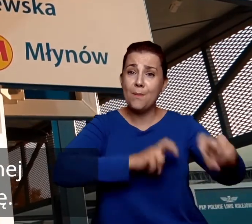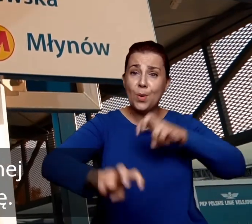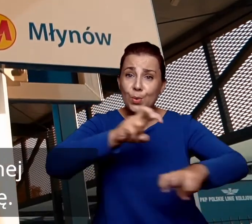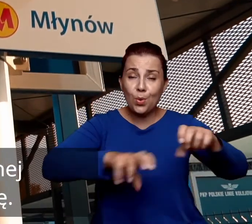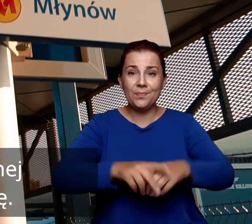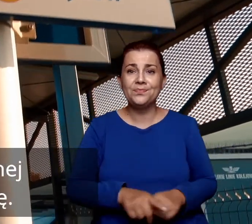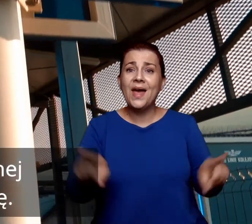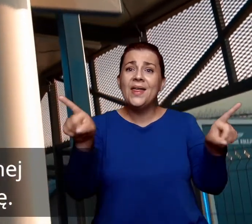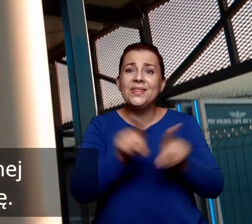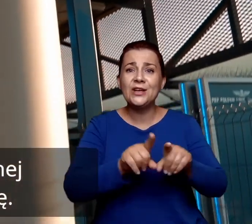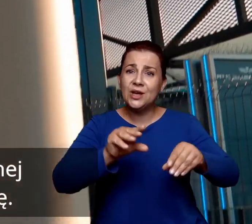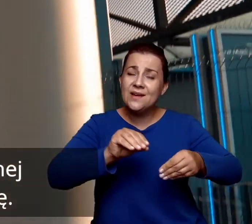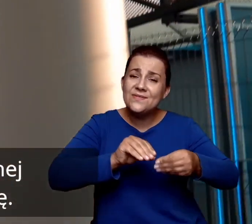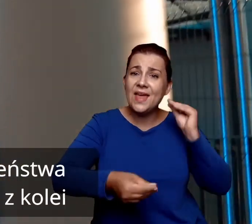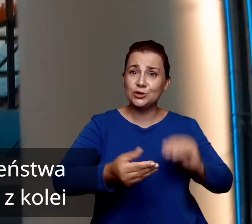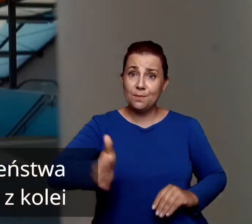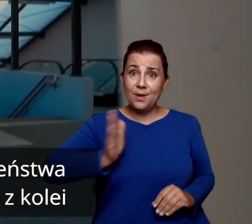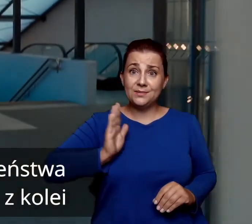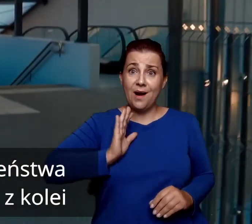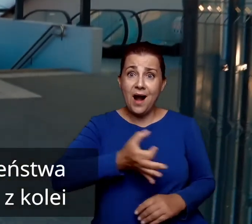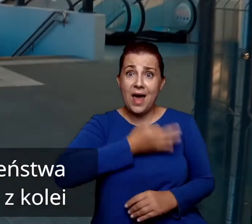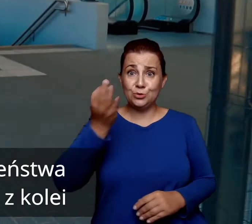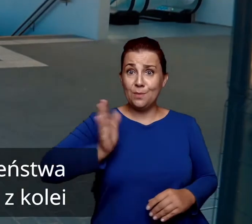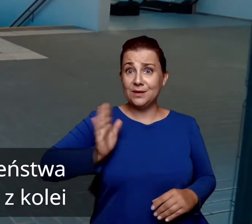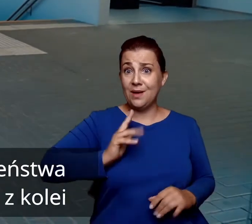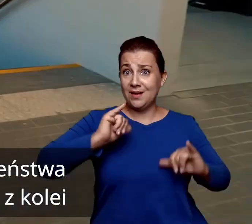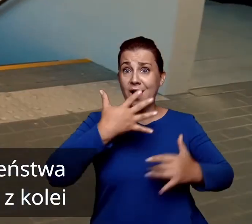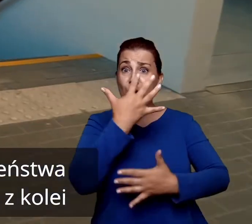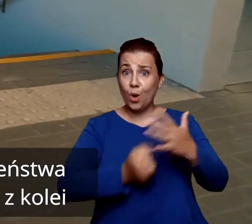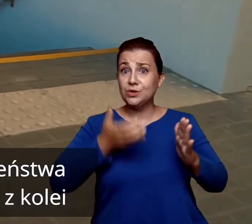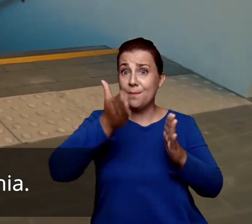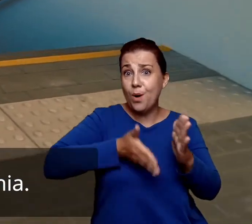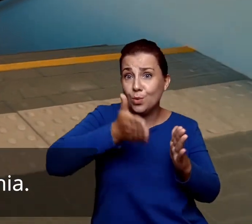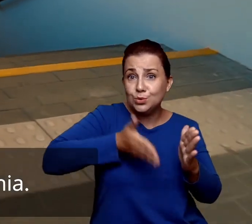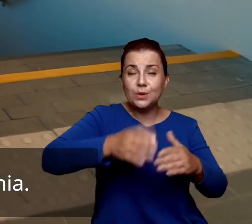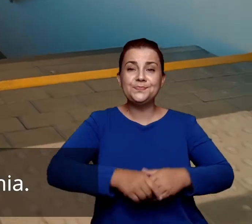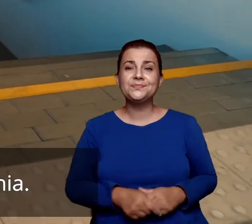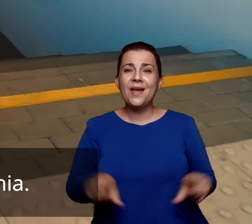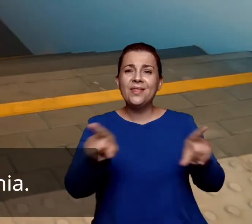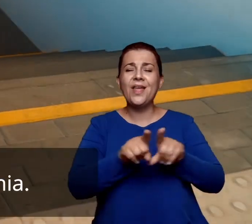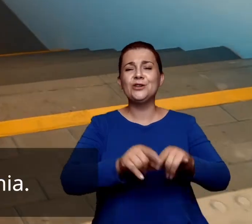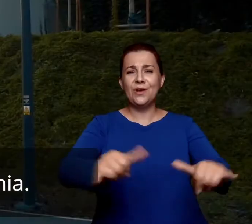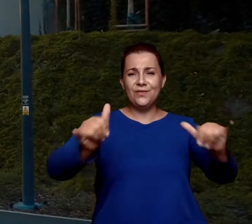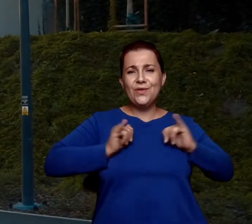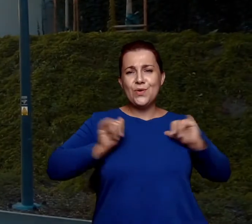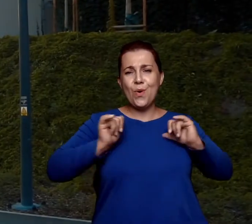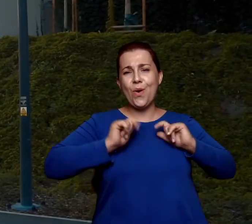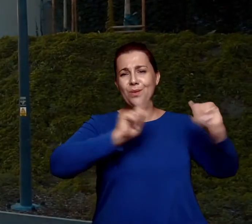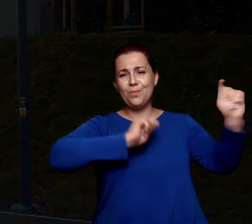To oczywiście również zwiększenie bezpieczeństwa tych osób podczas korzystania z kolei oraz komfortu podróżowania. Dziękujemy.